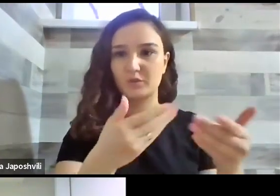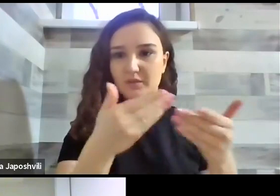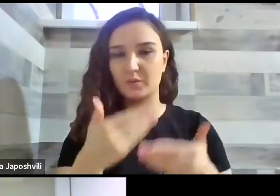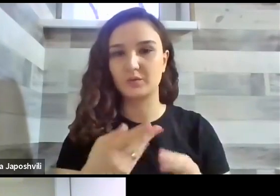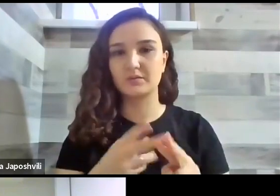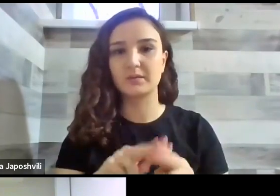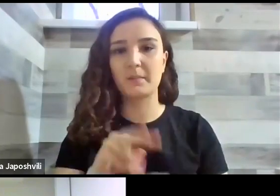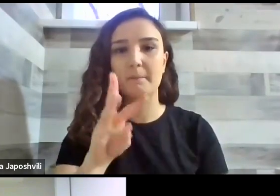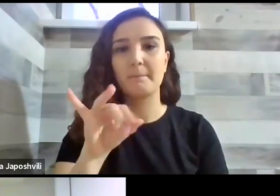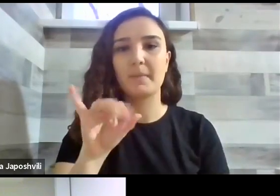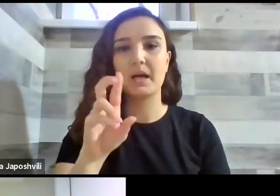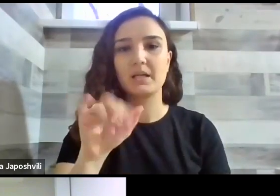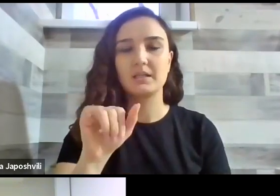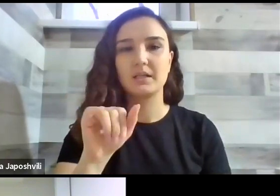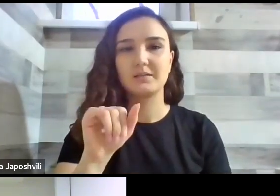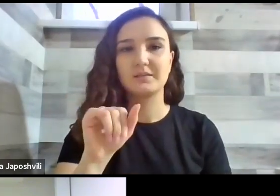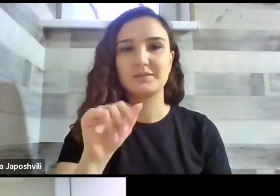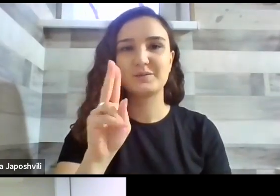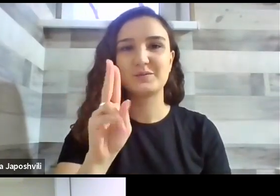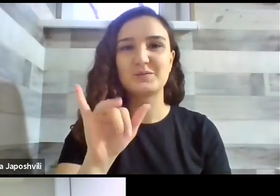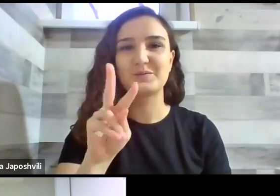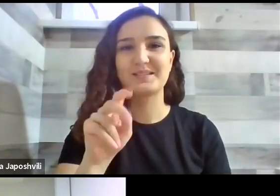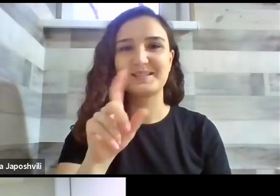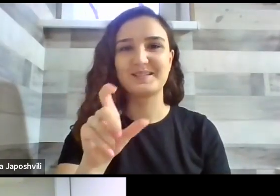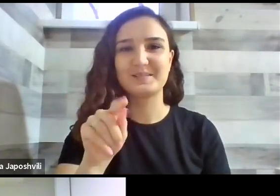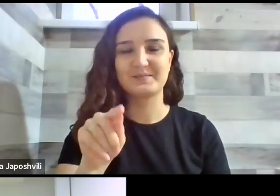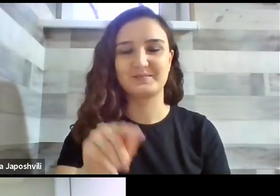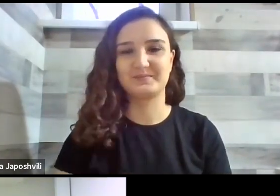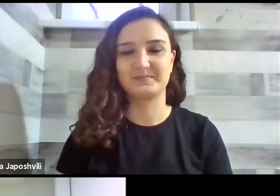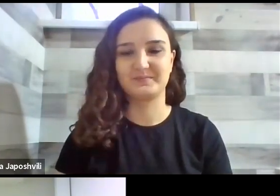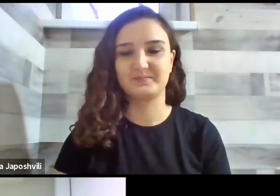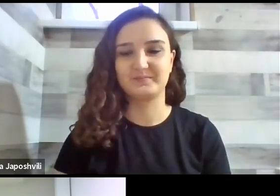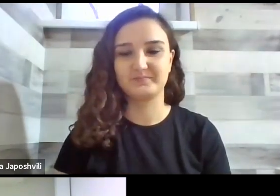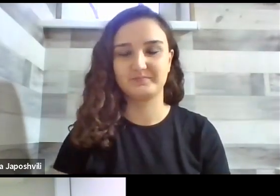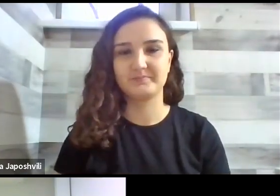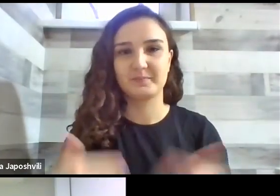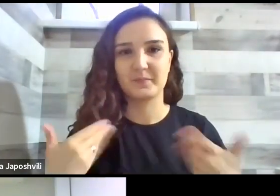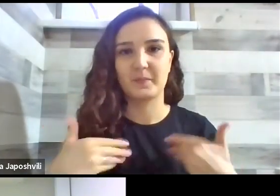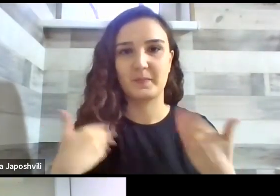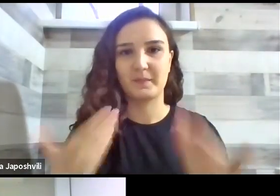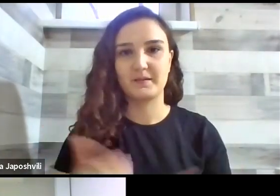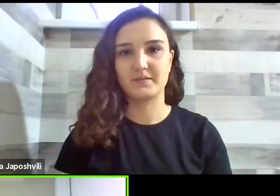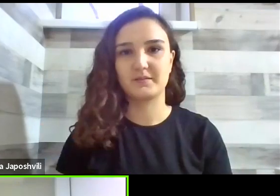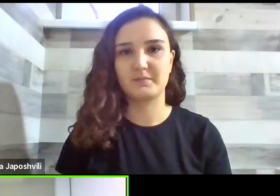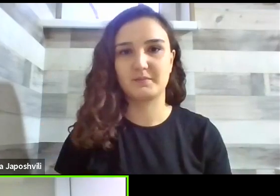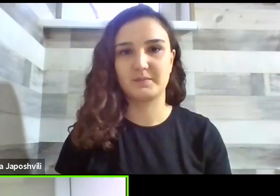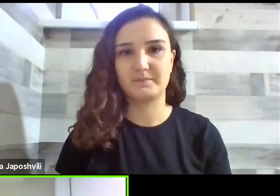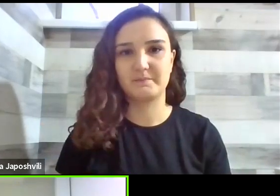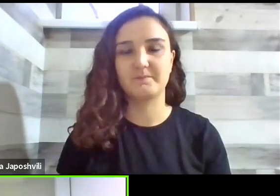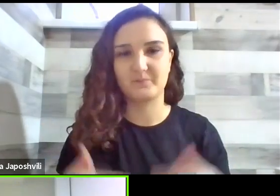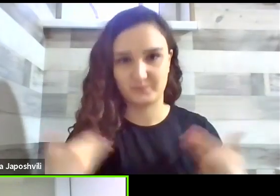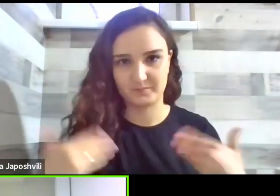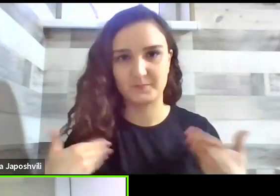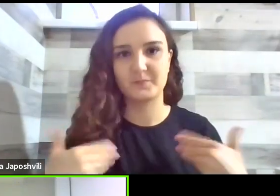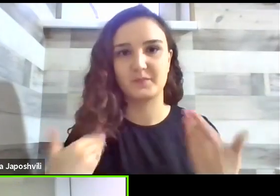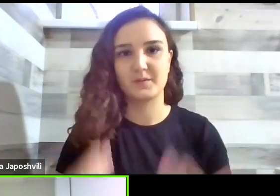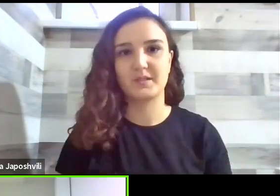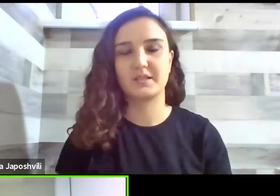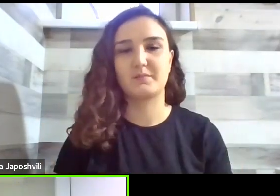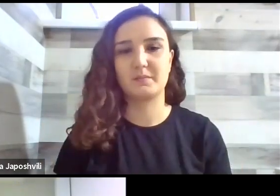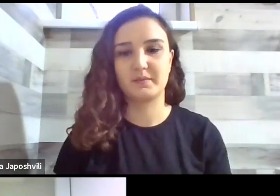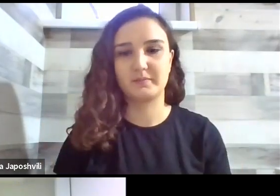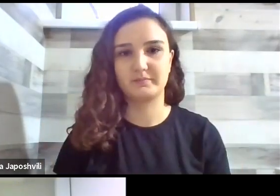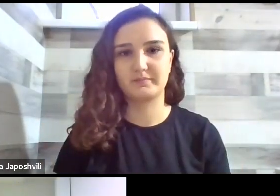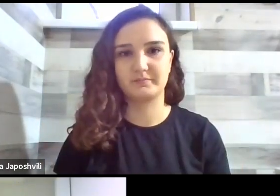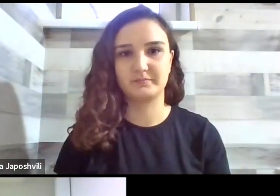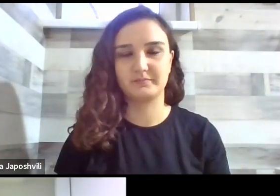არის მაია წულაძე. Მაია, მოგესალმები. გამარჯობა, მოგესალმები. Იმიტომ